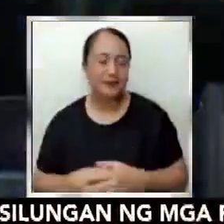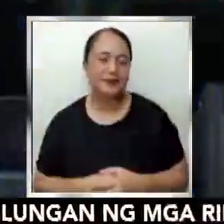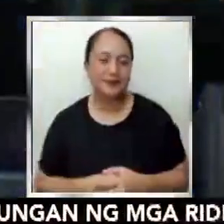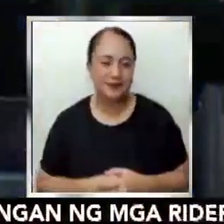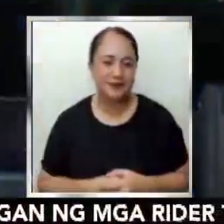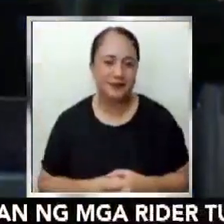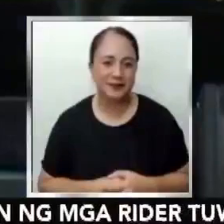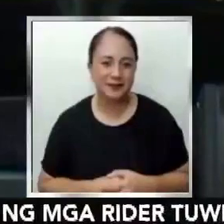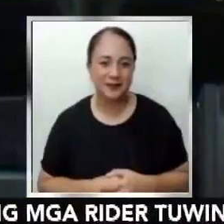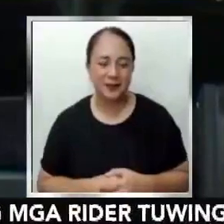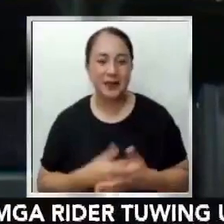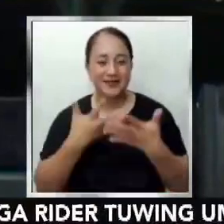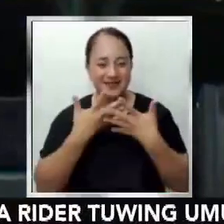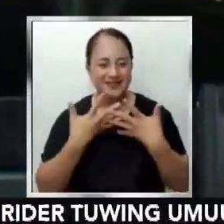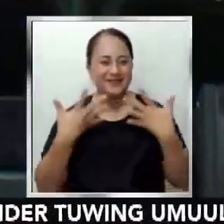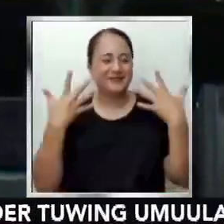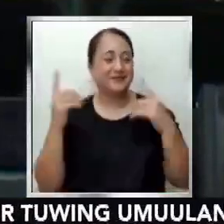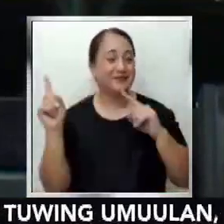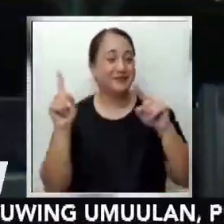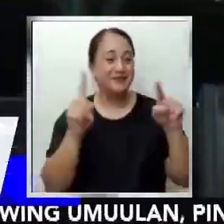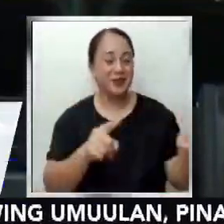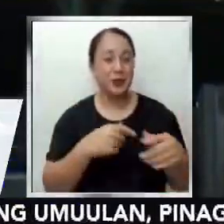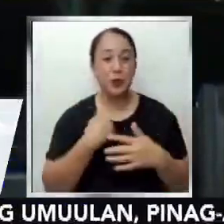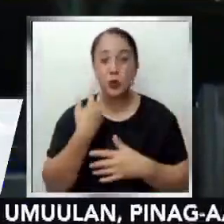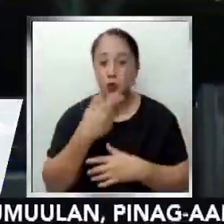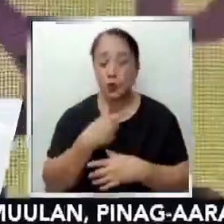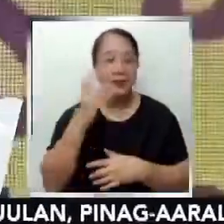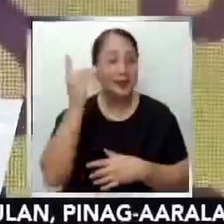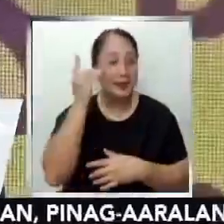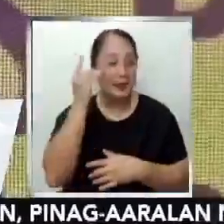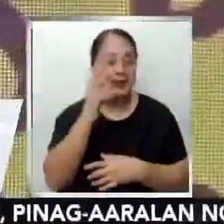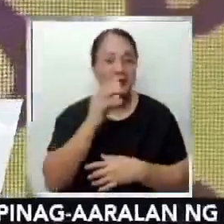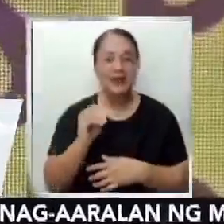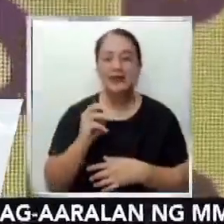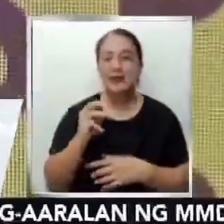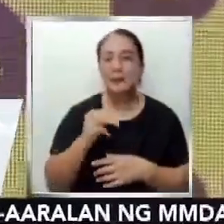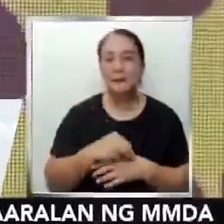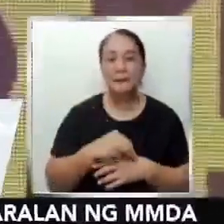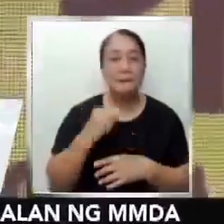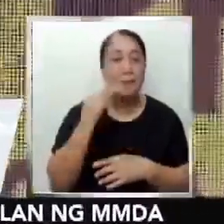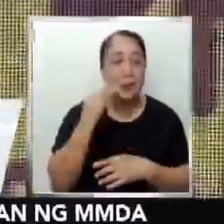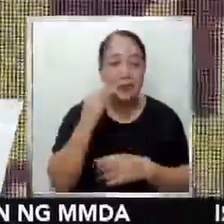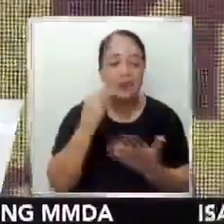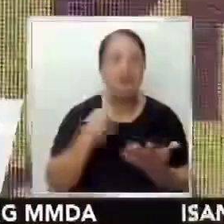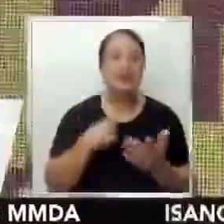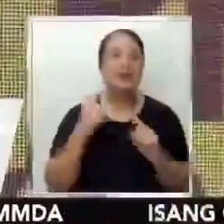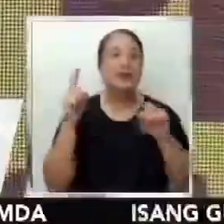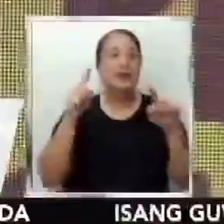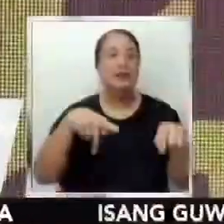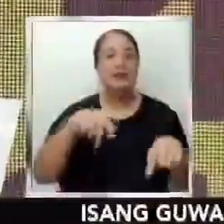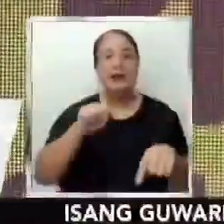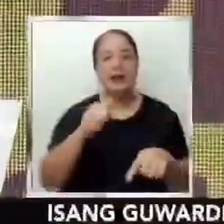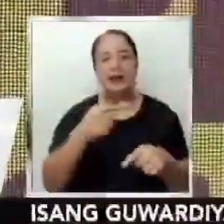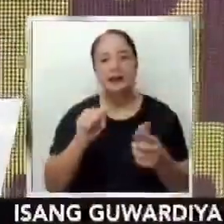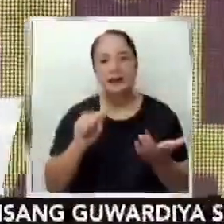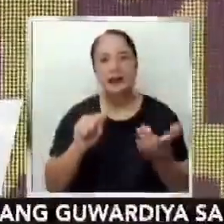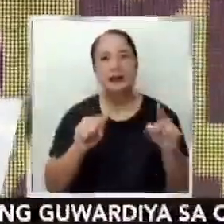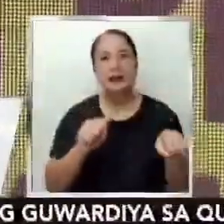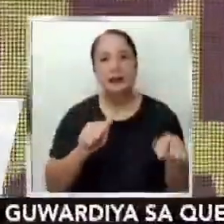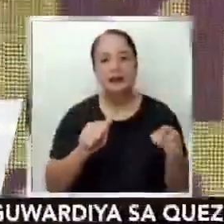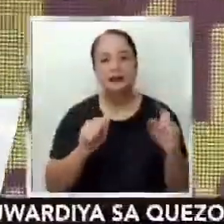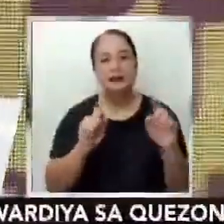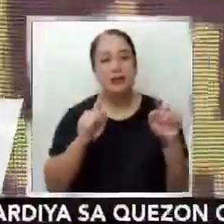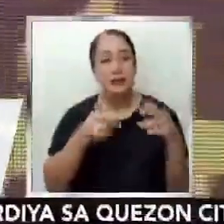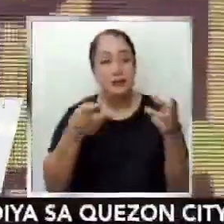All smiles na dumalo sina primetime king and queen Dingdong Dantes at Marin Rivera sa pag-asa Caritas Philippines Alay Kapwa Commitment Night.